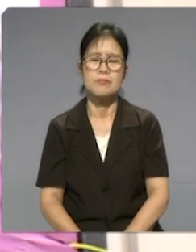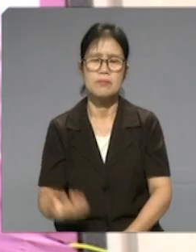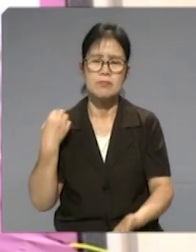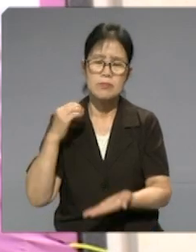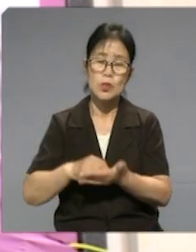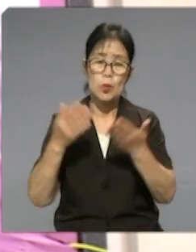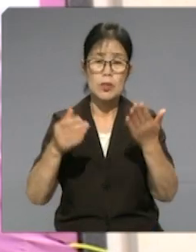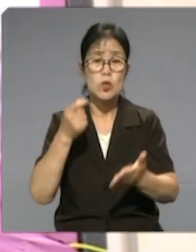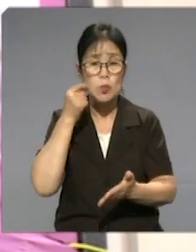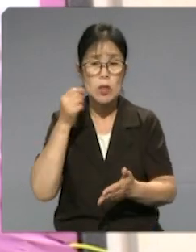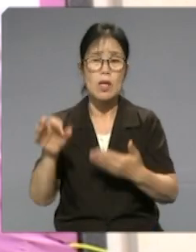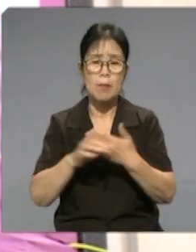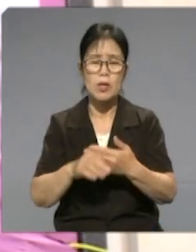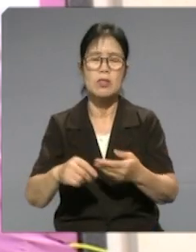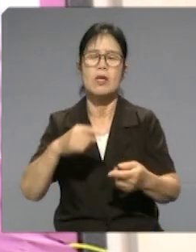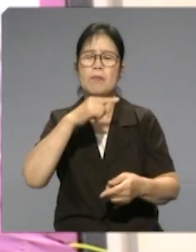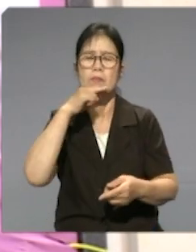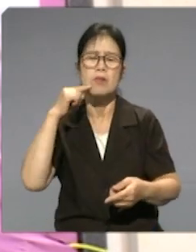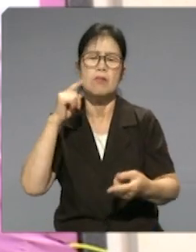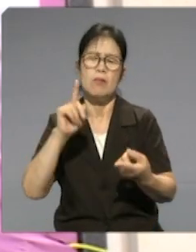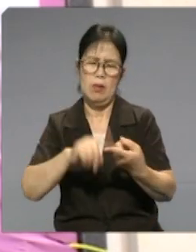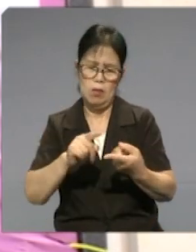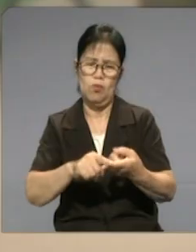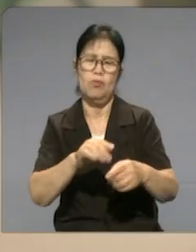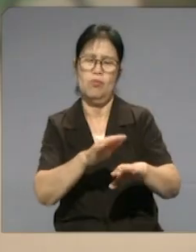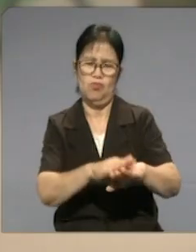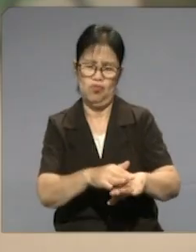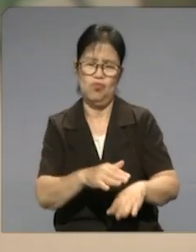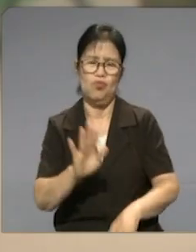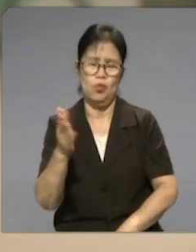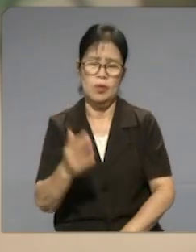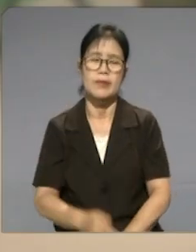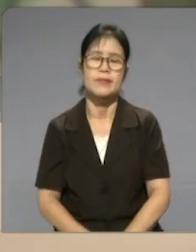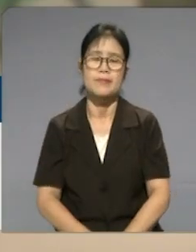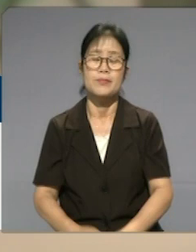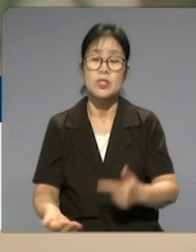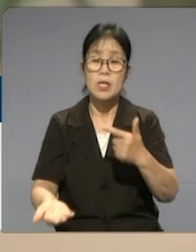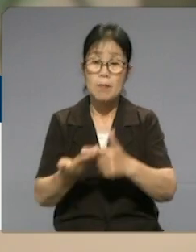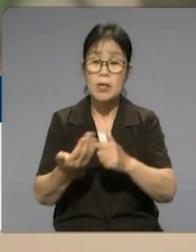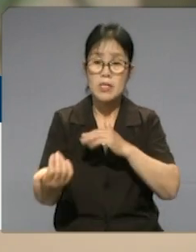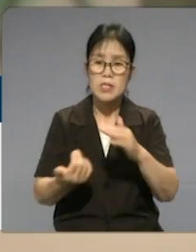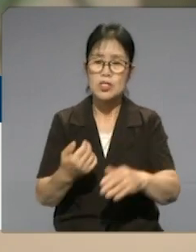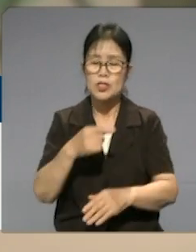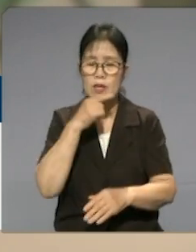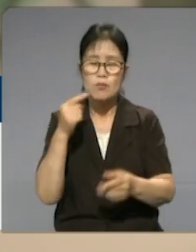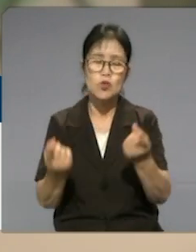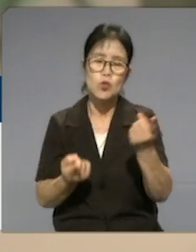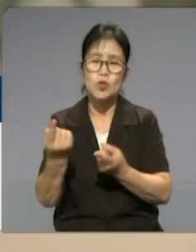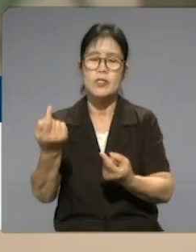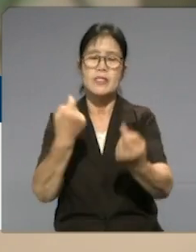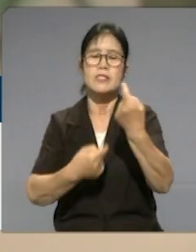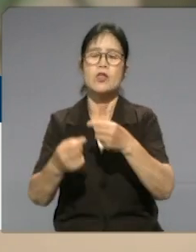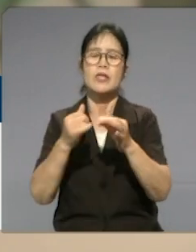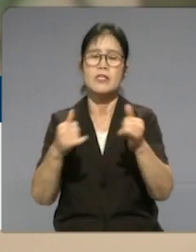되돌려받지 못하면 고스란히 빚으로 남게 됩니다. 올 상반기 기준 채무조정을 신청한